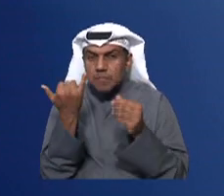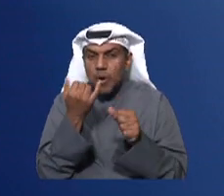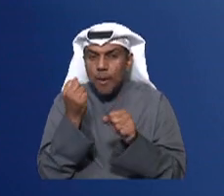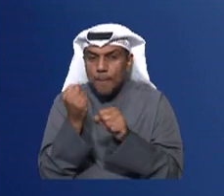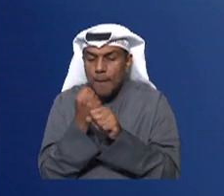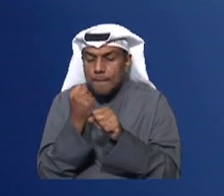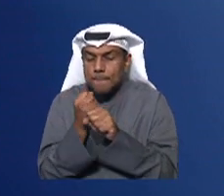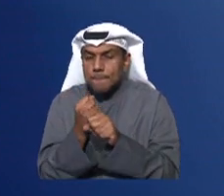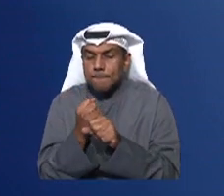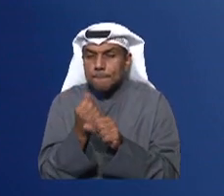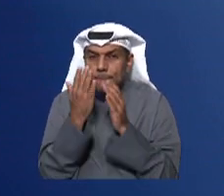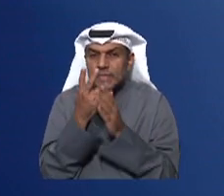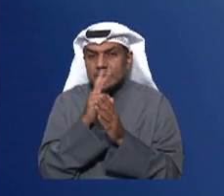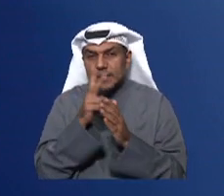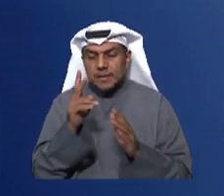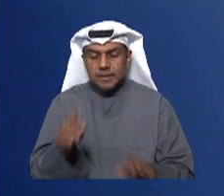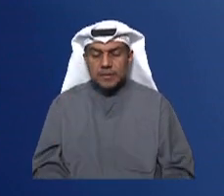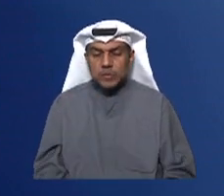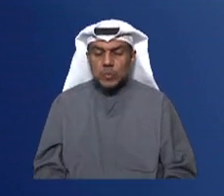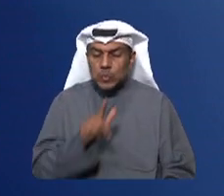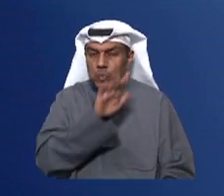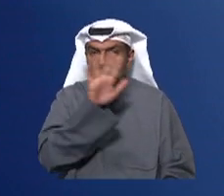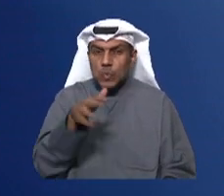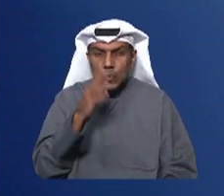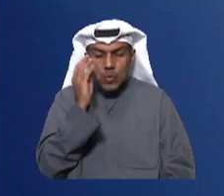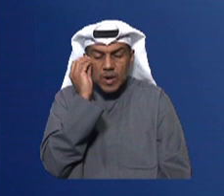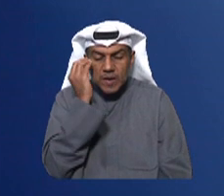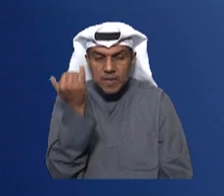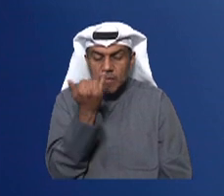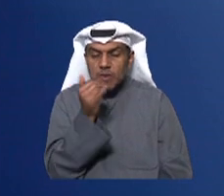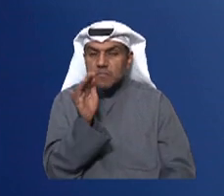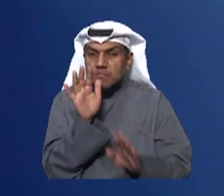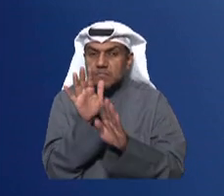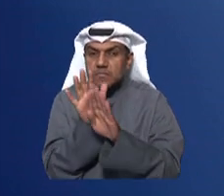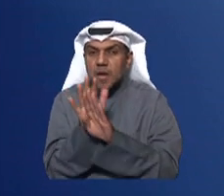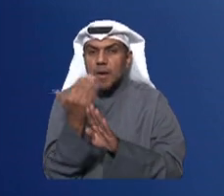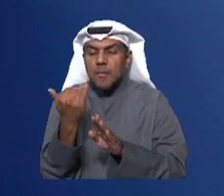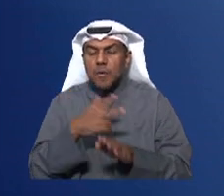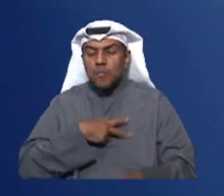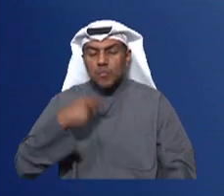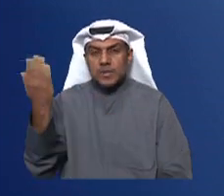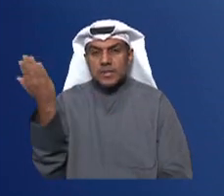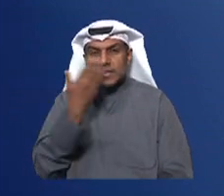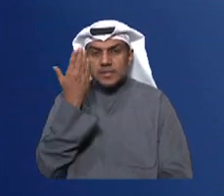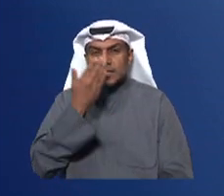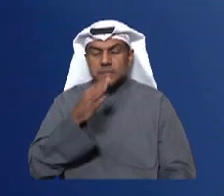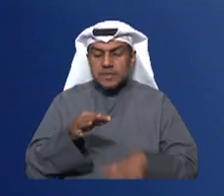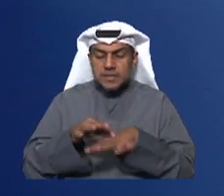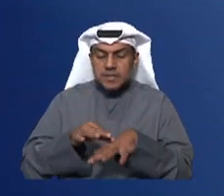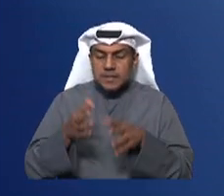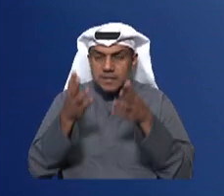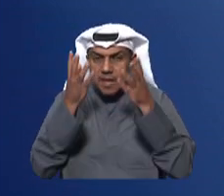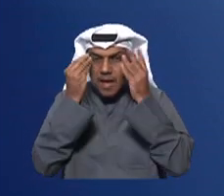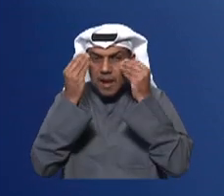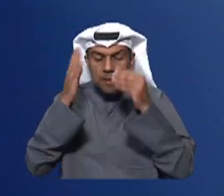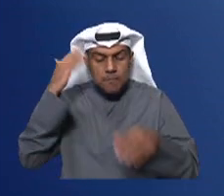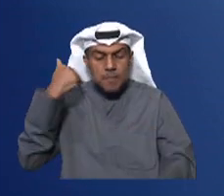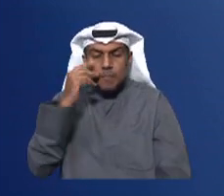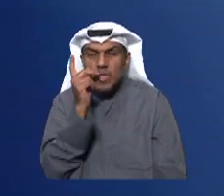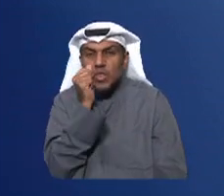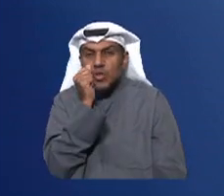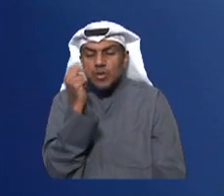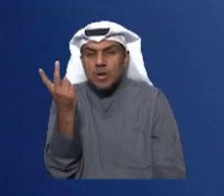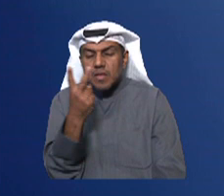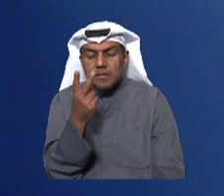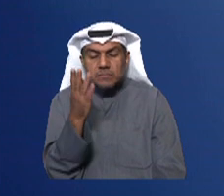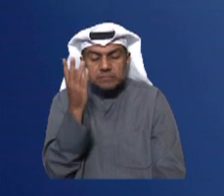لكل مادة دراسية. كل هذا يهدف إلى دعم الحملة التوعوية بتهيئة المتعلمين والمتعلمات وإعدادهم أيضا